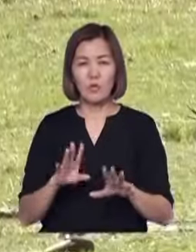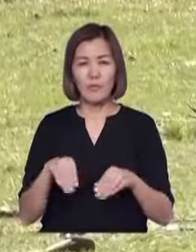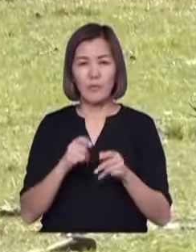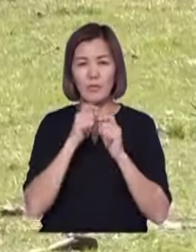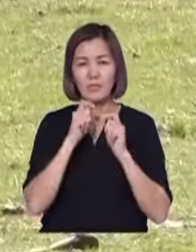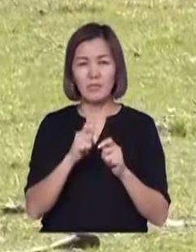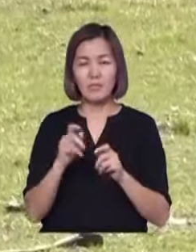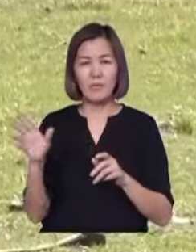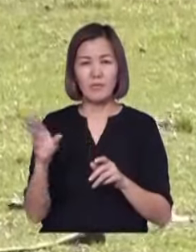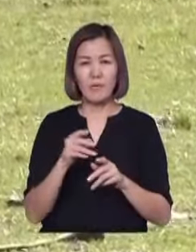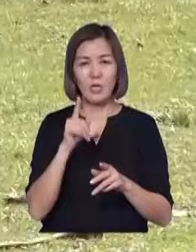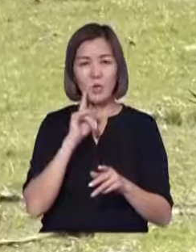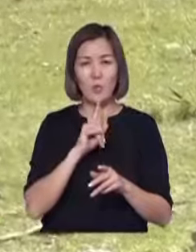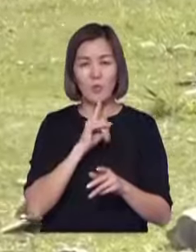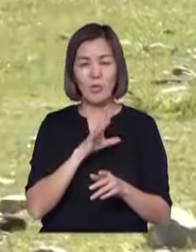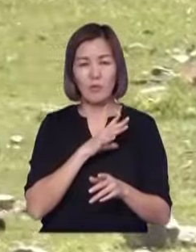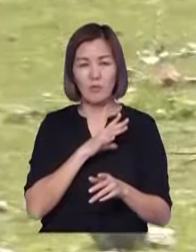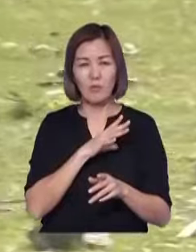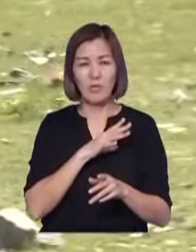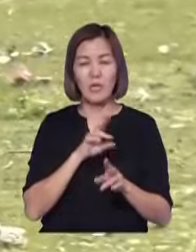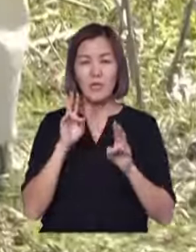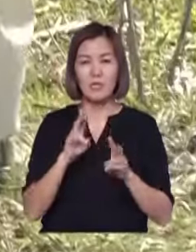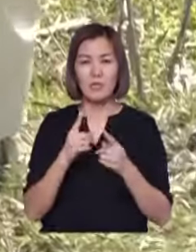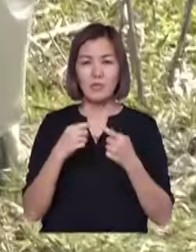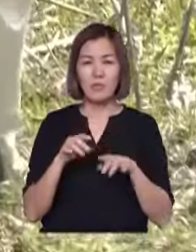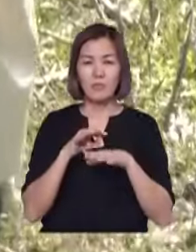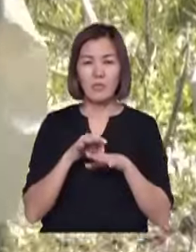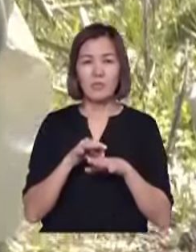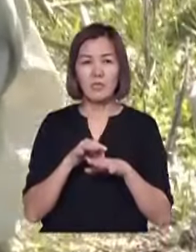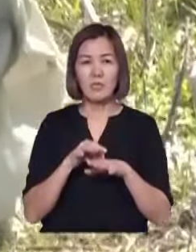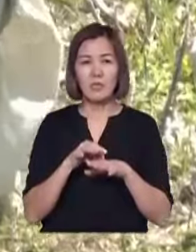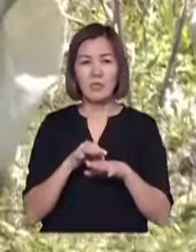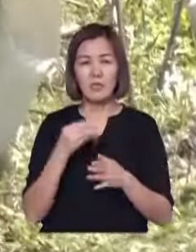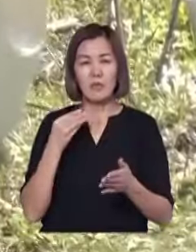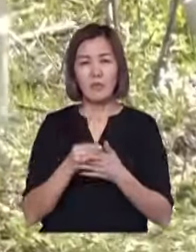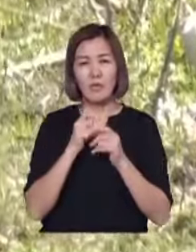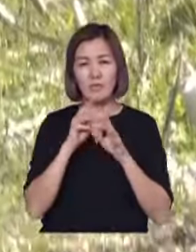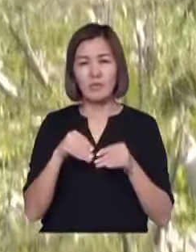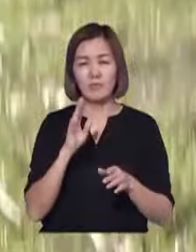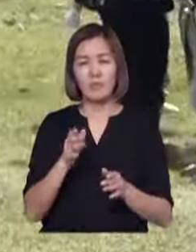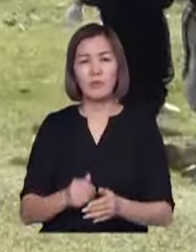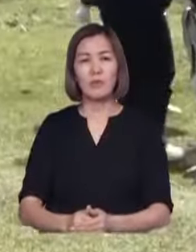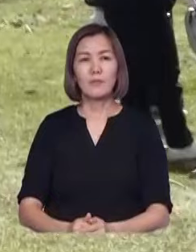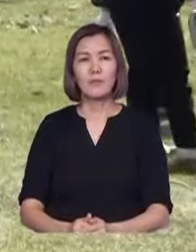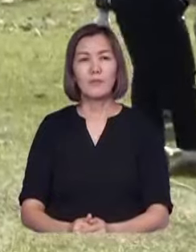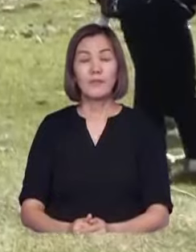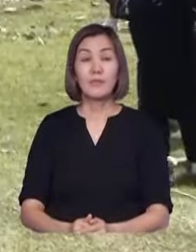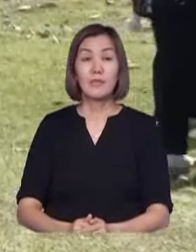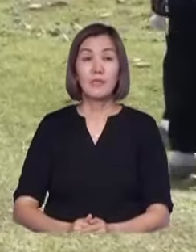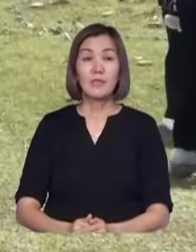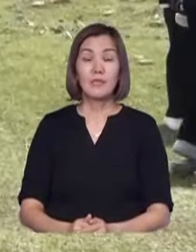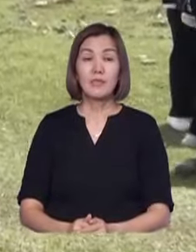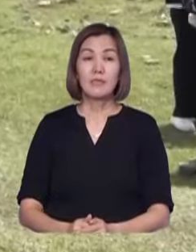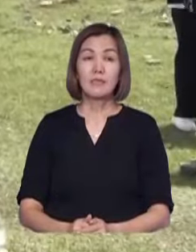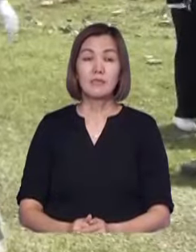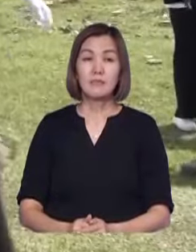сыйлық баршаға құпия болып қалды. Десе де ұйымдастырушылар оның да бағалы сыйлық екенін айтып отыр. Мы выступили